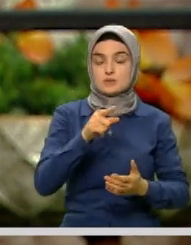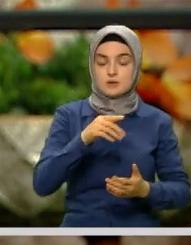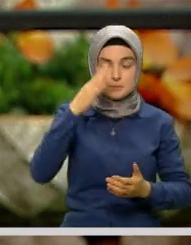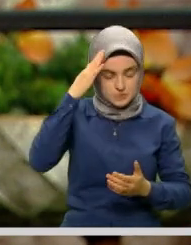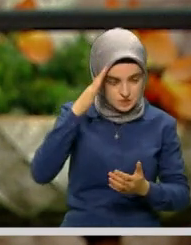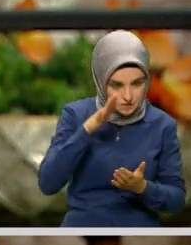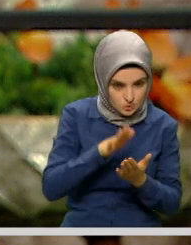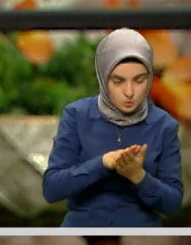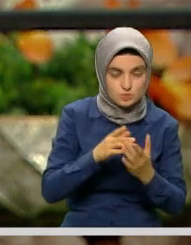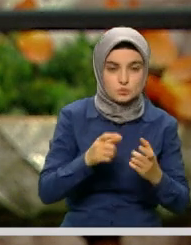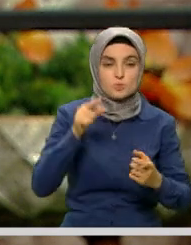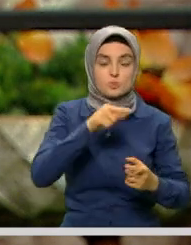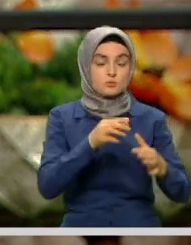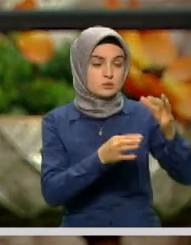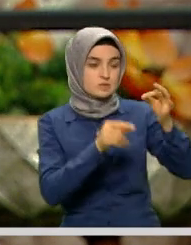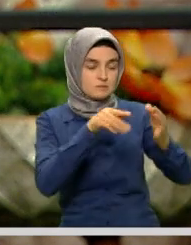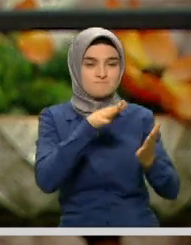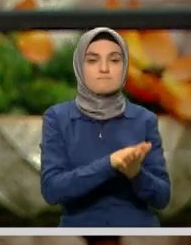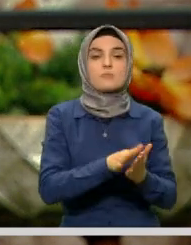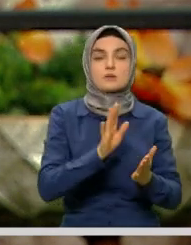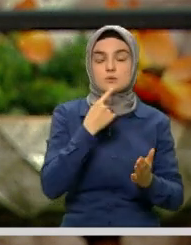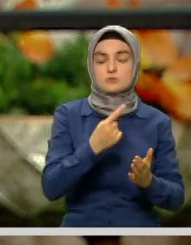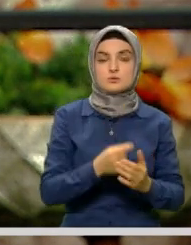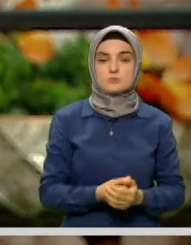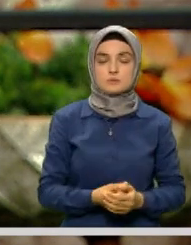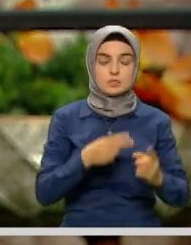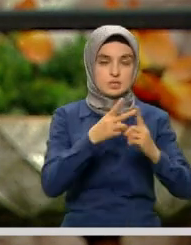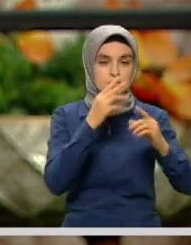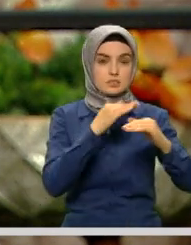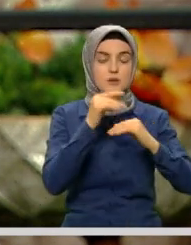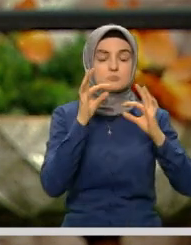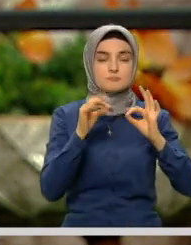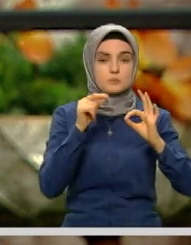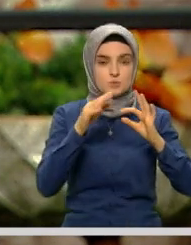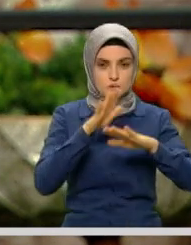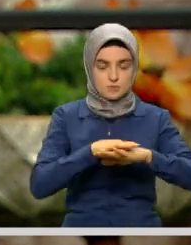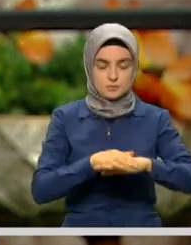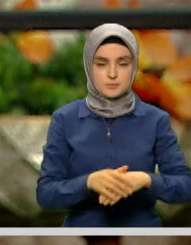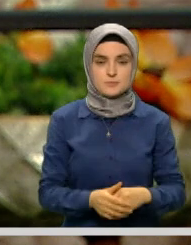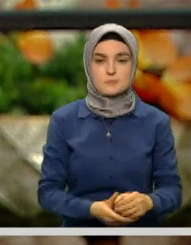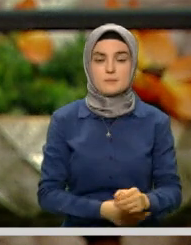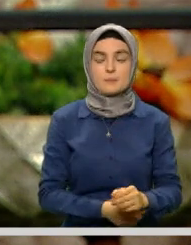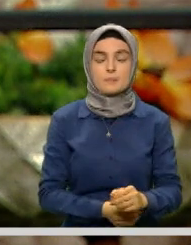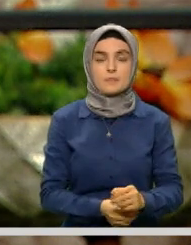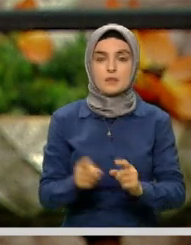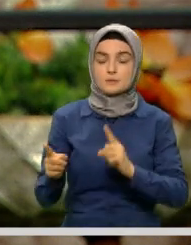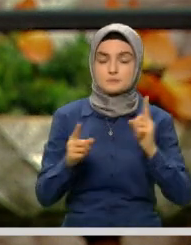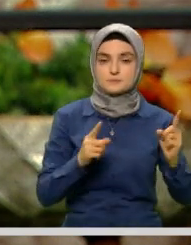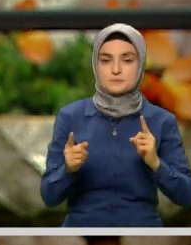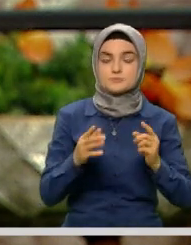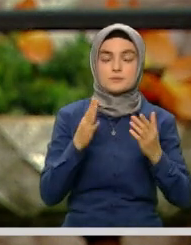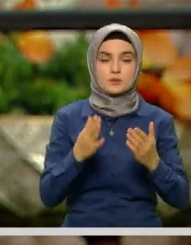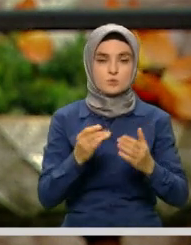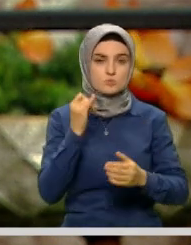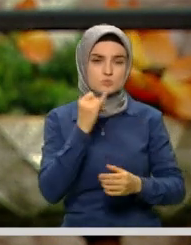sonra o kişi de ona basamaz artık. Yani sahabe hep böyle yapmış. Yani İki sahabe arasında işte bir kötü söze